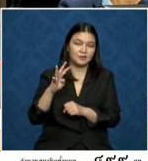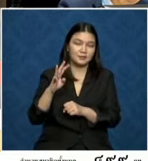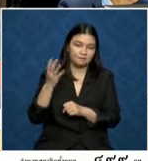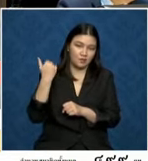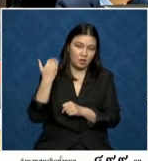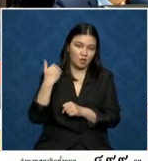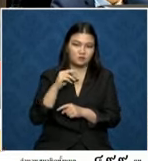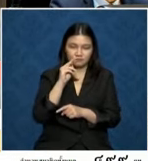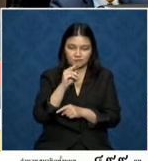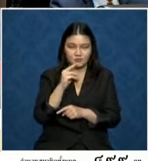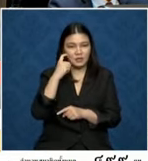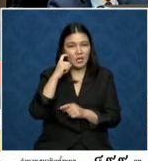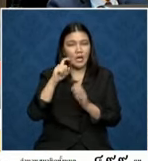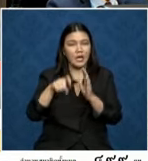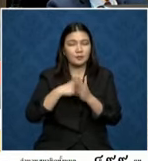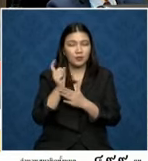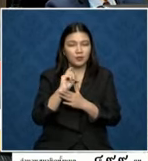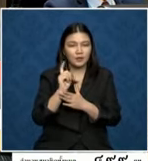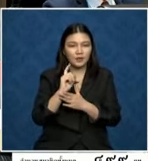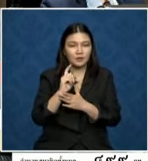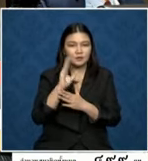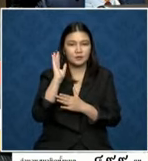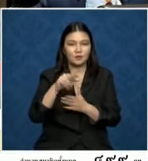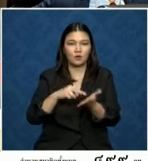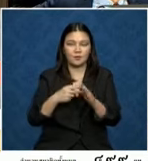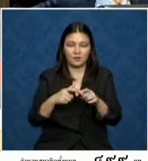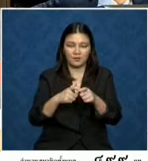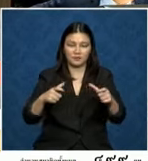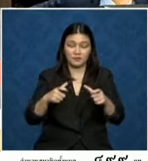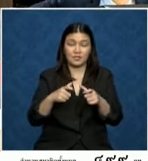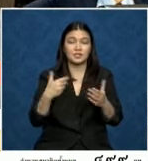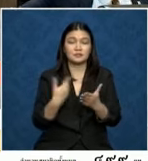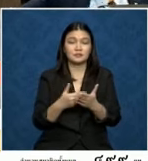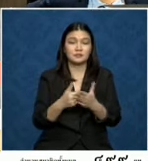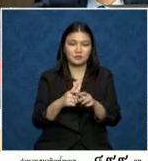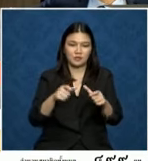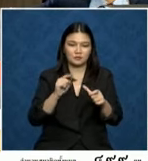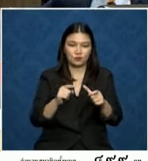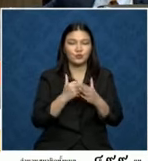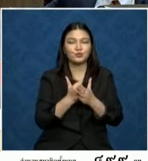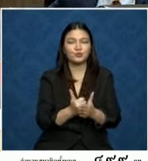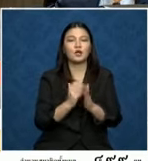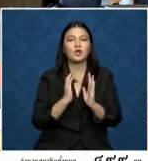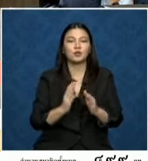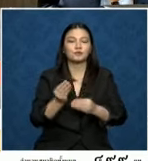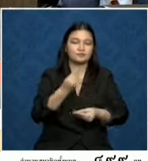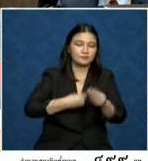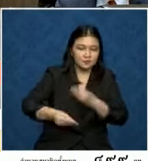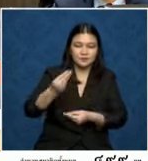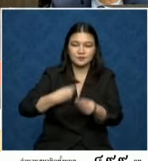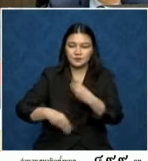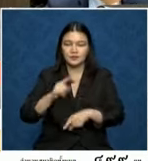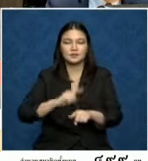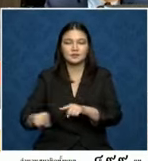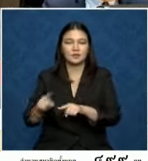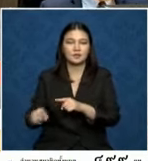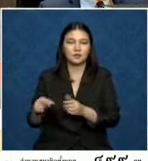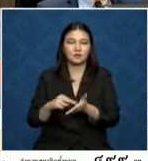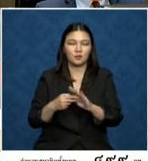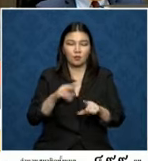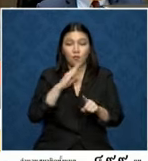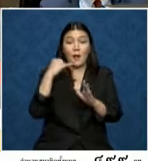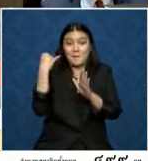2534มีวัตถุประสงค์หลักในการส่งเสริมการใช้เช็คในการทำธุรกรรมโดยวิธีการกำหนดให้เป็นโทษทาง